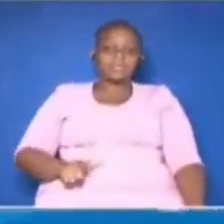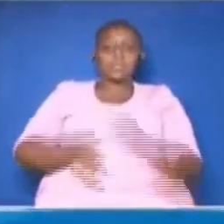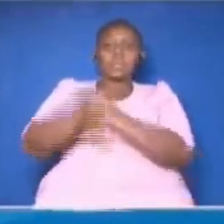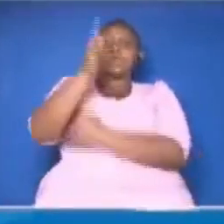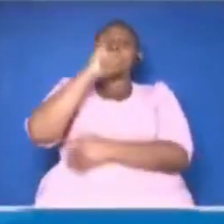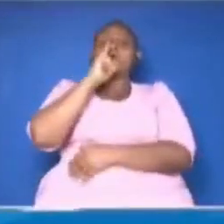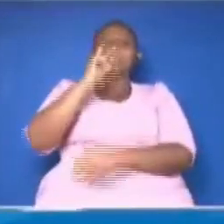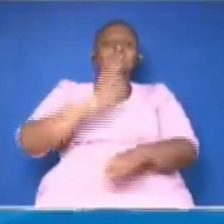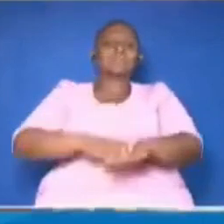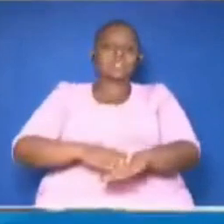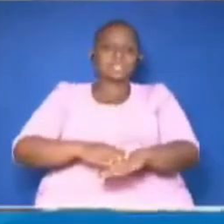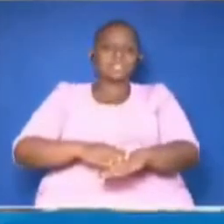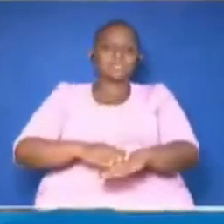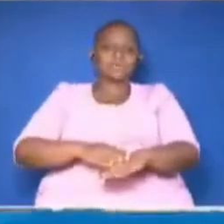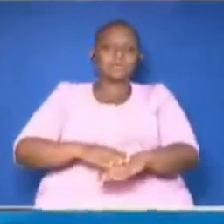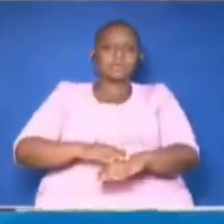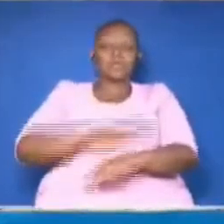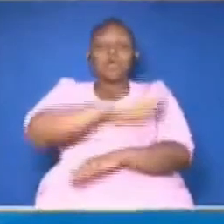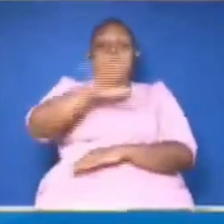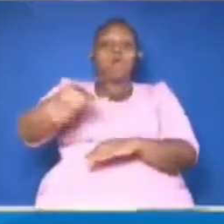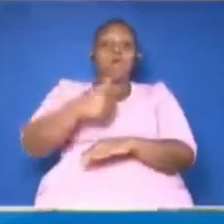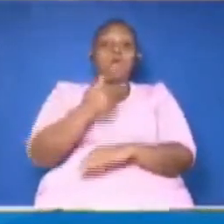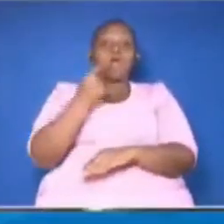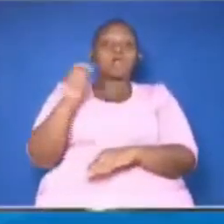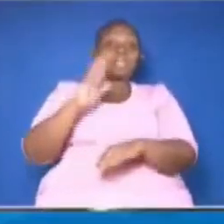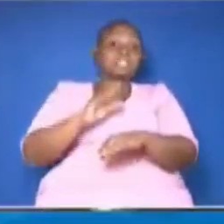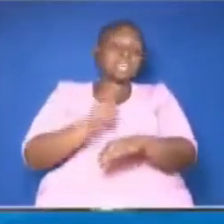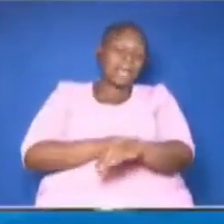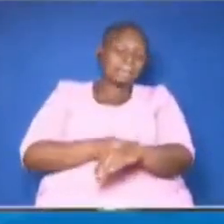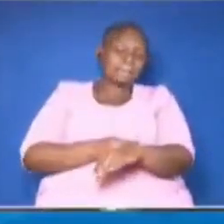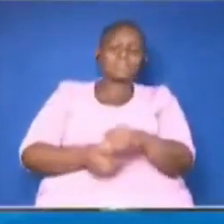God is good. And all the time.